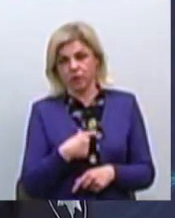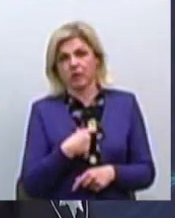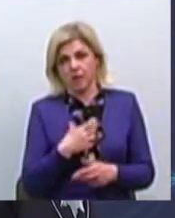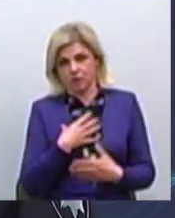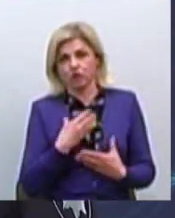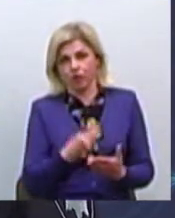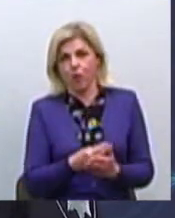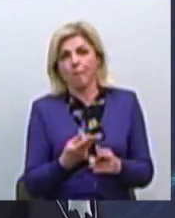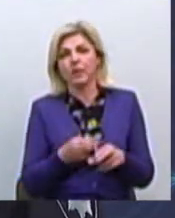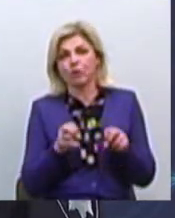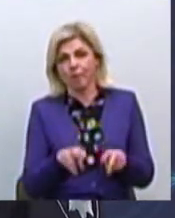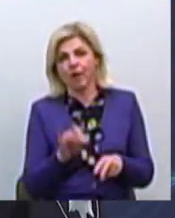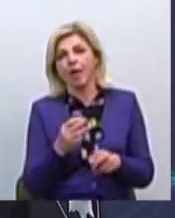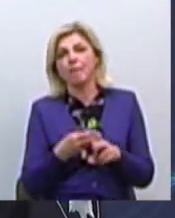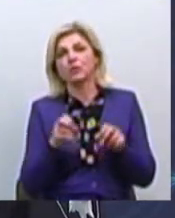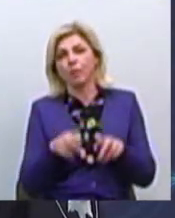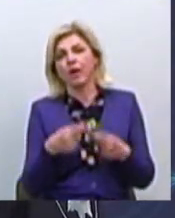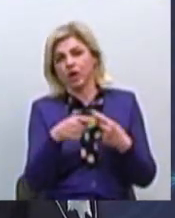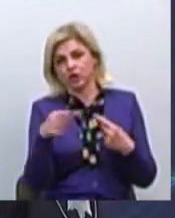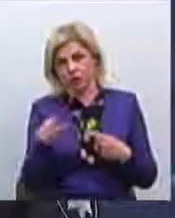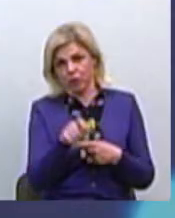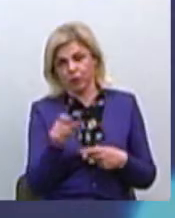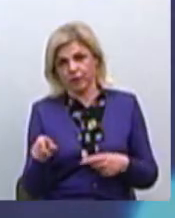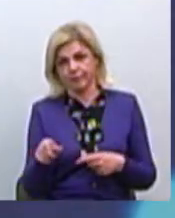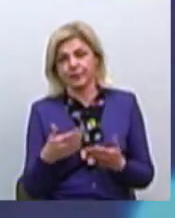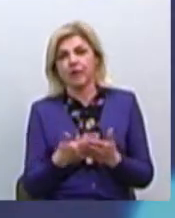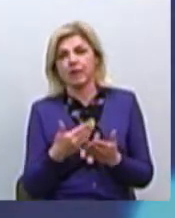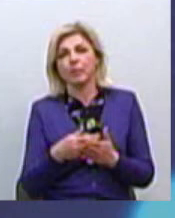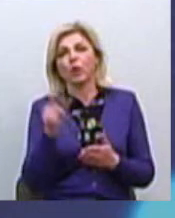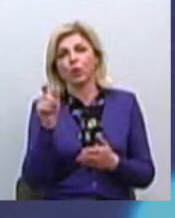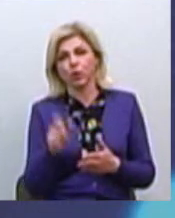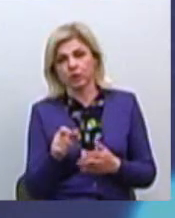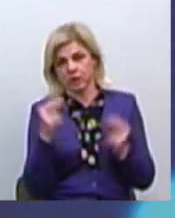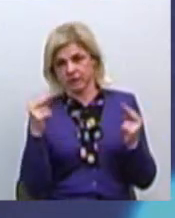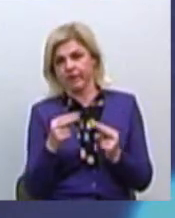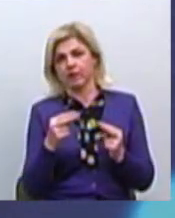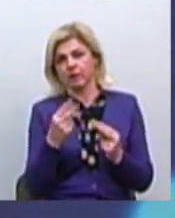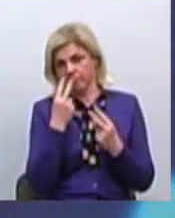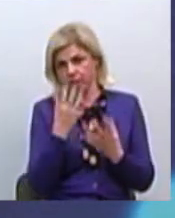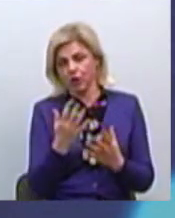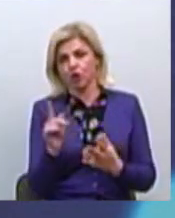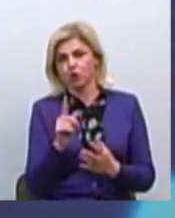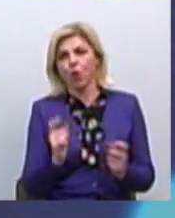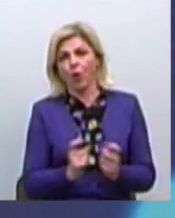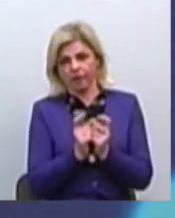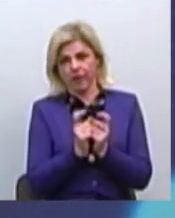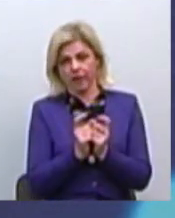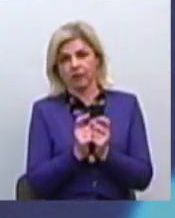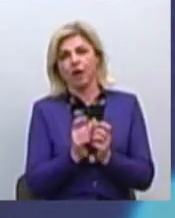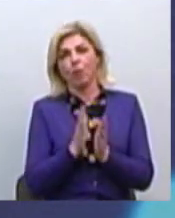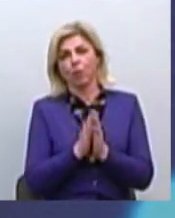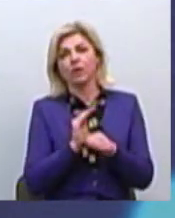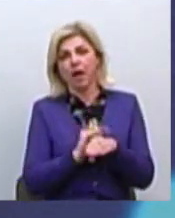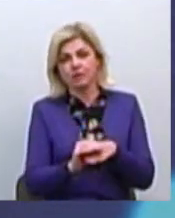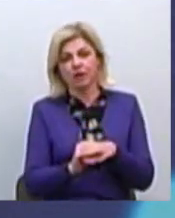безпеки інших громадян. Наприклад, людина стає свідком того, що виникає конфлікт. Будь ласка,